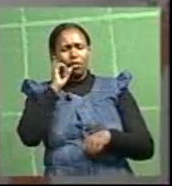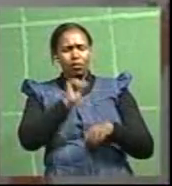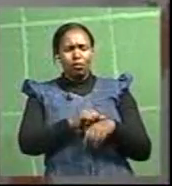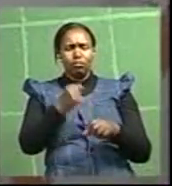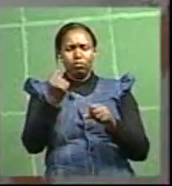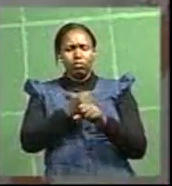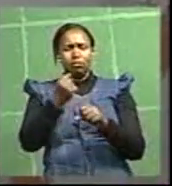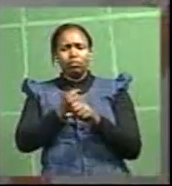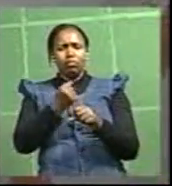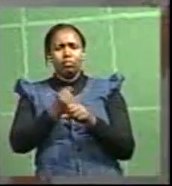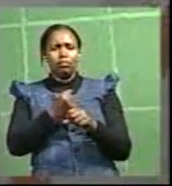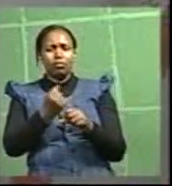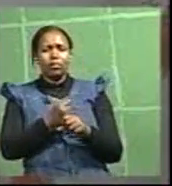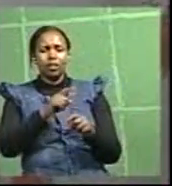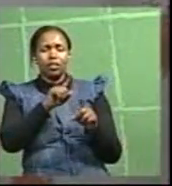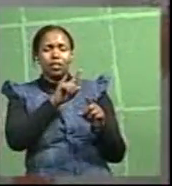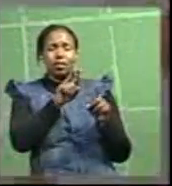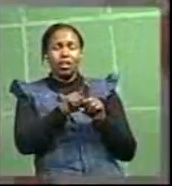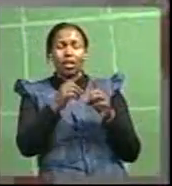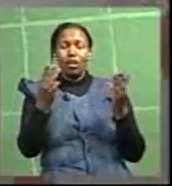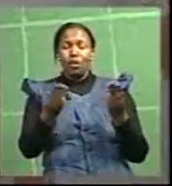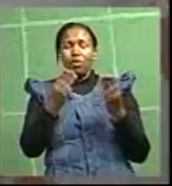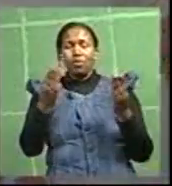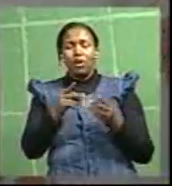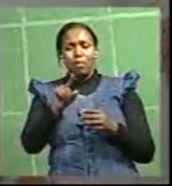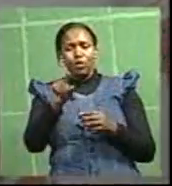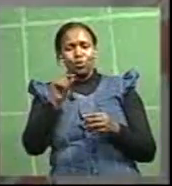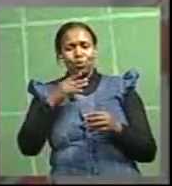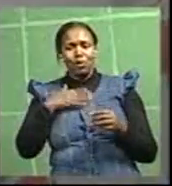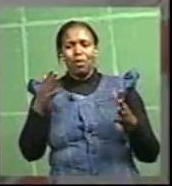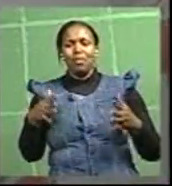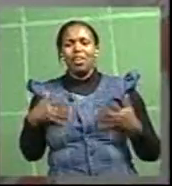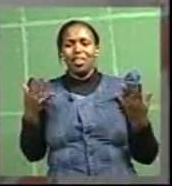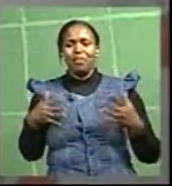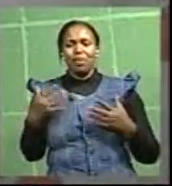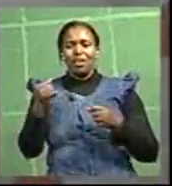ukuze ukuthi labangikhethile baphokode ngale choice yabo.